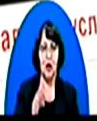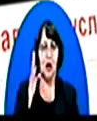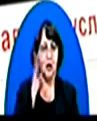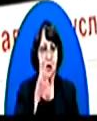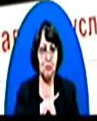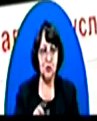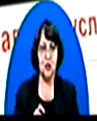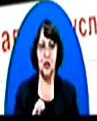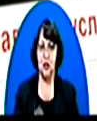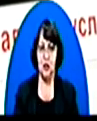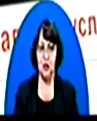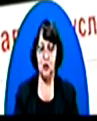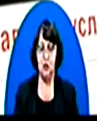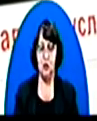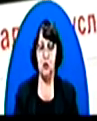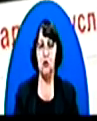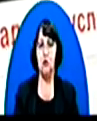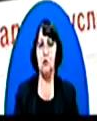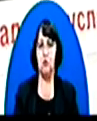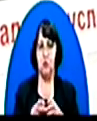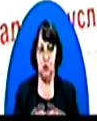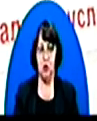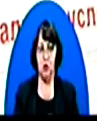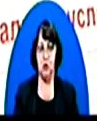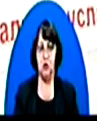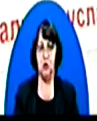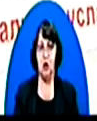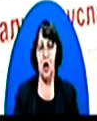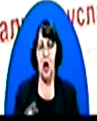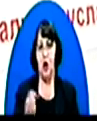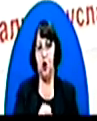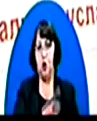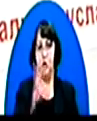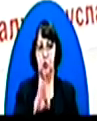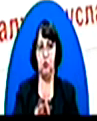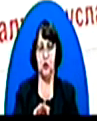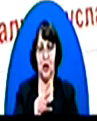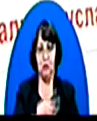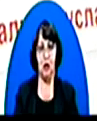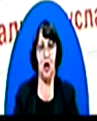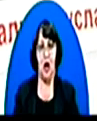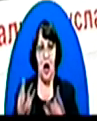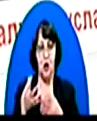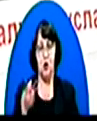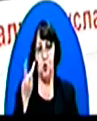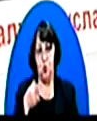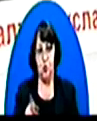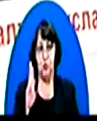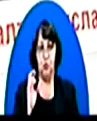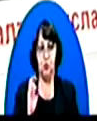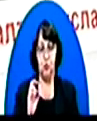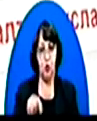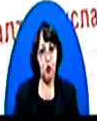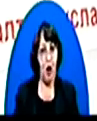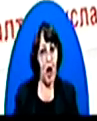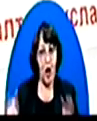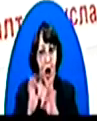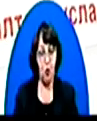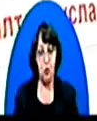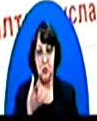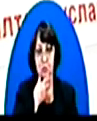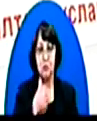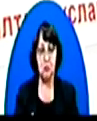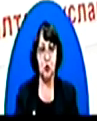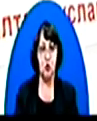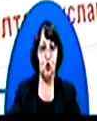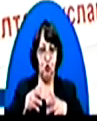авч хэрэгжүүлснээр дотооддоо халдвар авсан халдвар авсан тохиолдолд гараагүй байна. Энэ нь